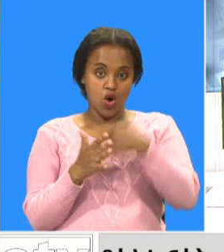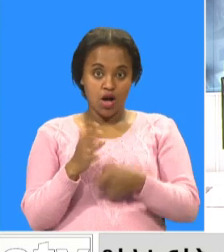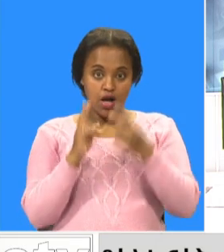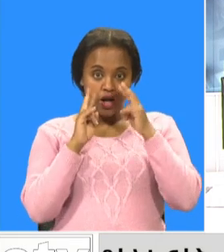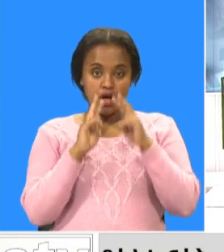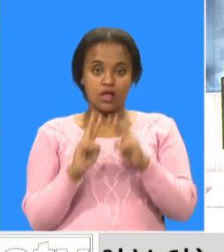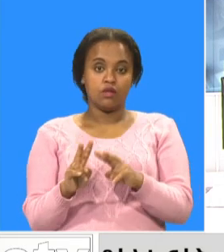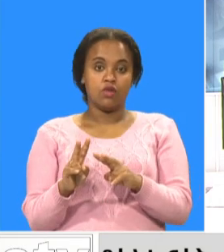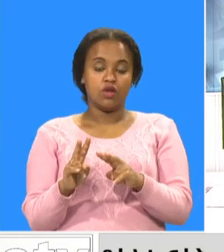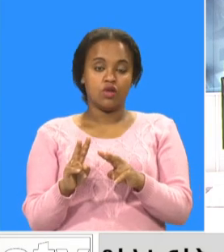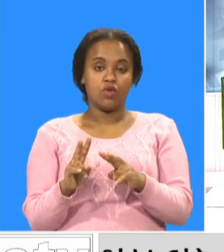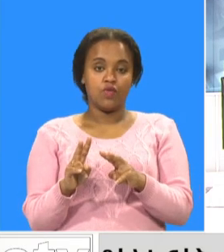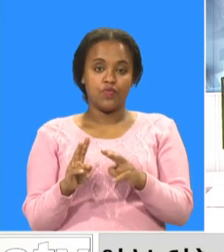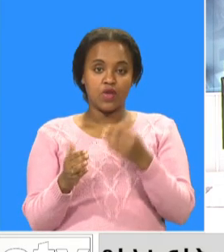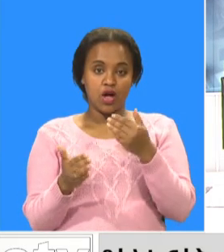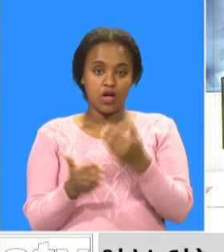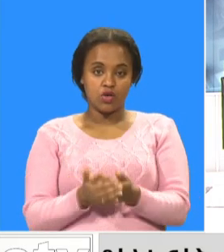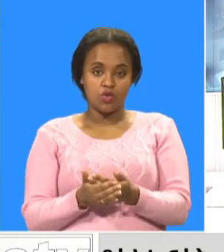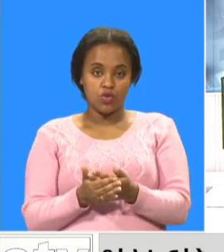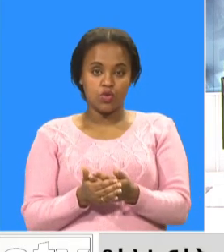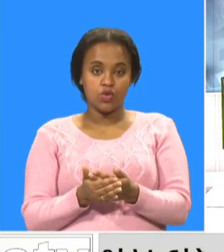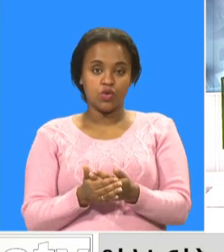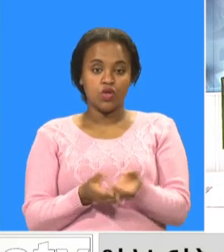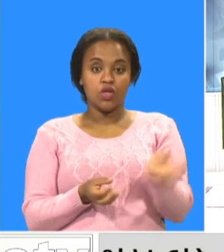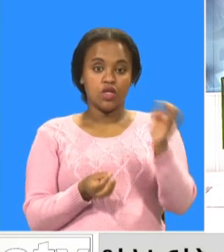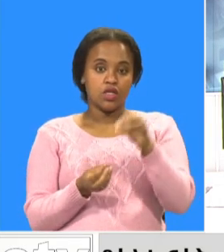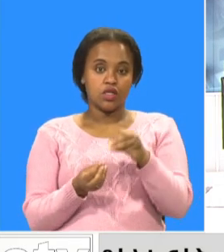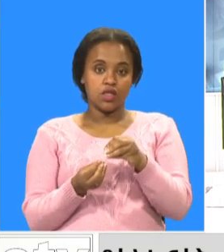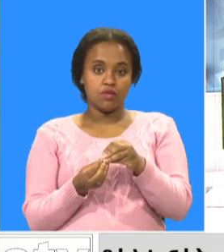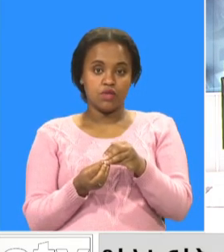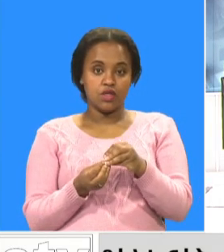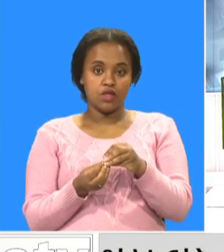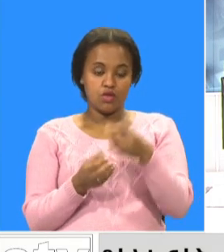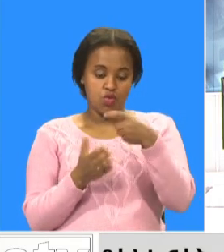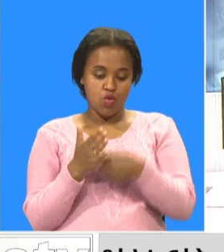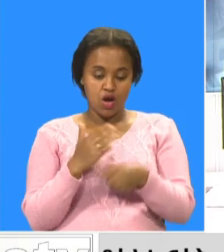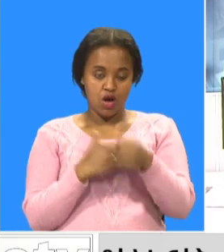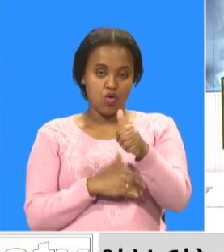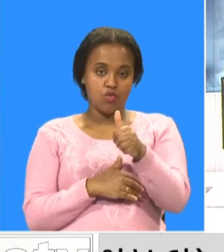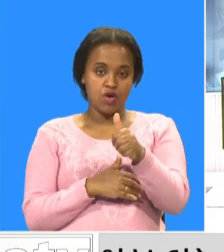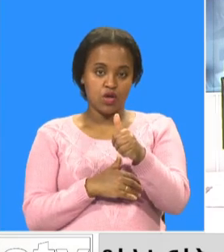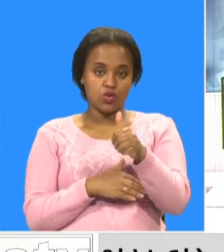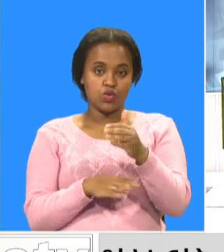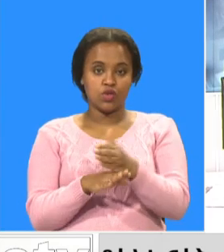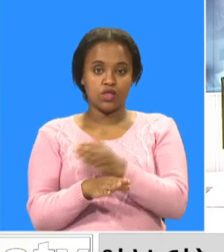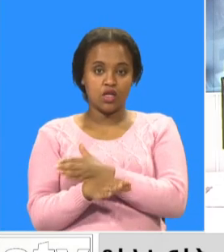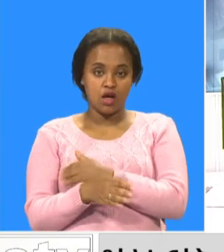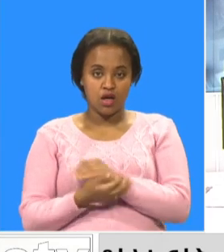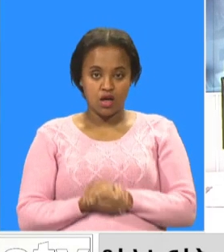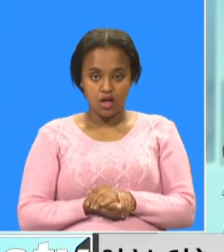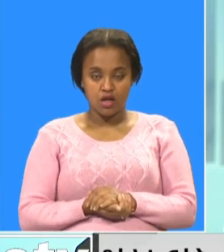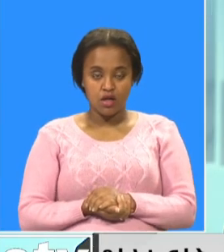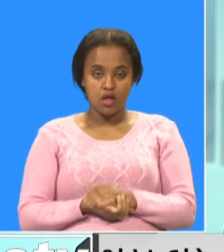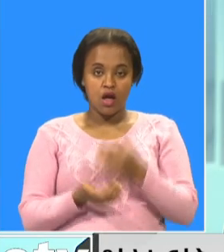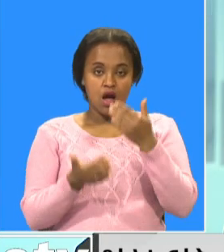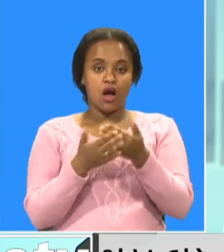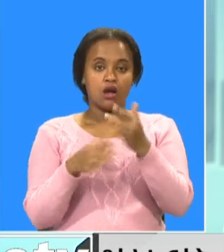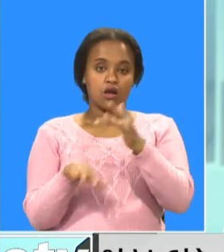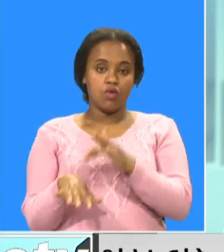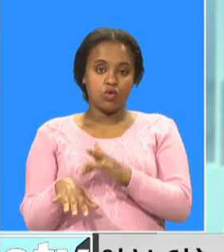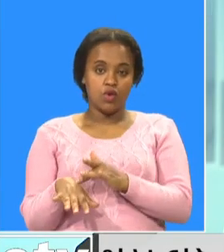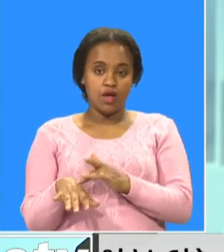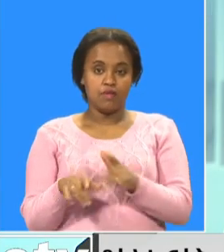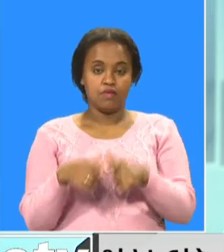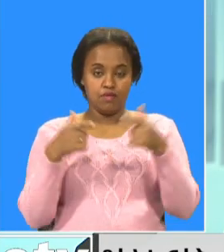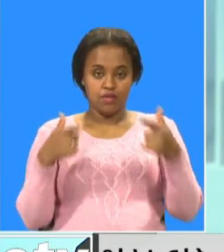እንግዲህ አቅርቦቱ ሲጨምር ዋጋው በራሱ ይስተካከላል። ስለዚህ አቅርቦቱ ላይ